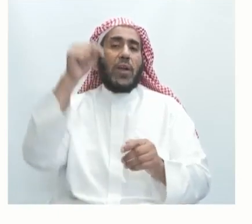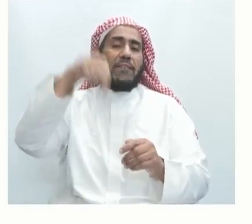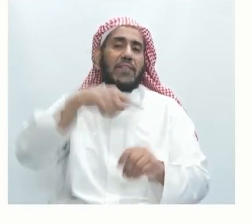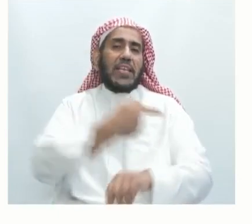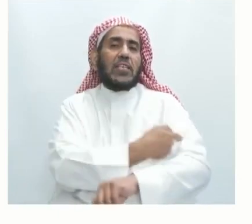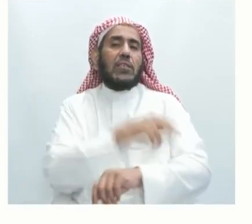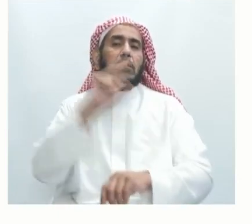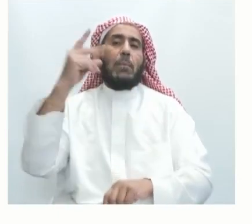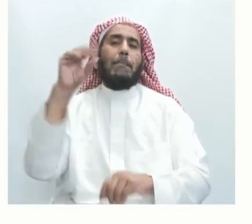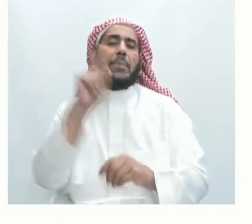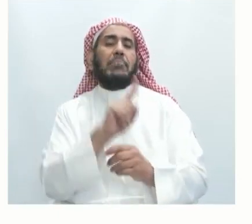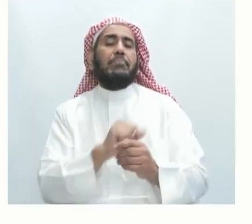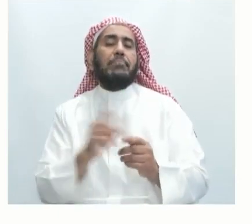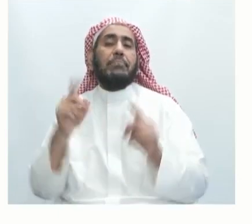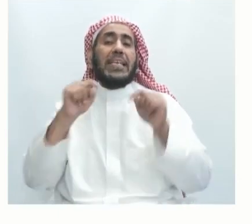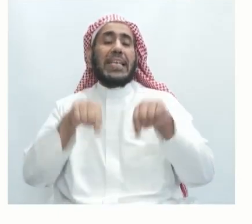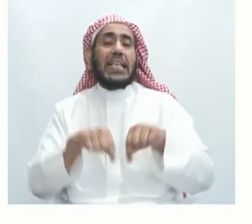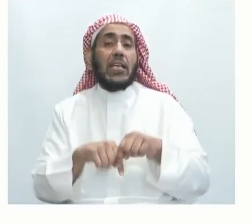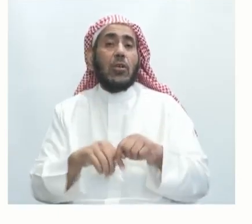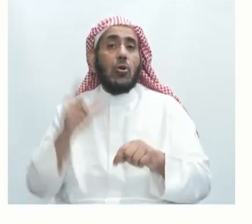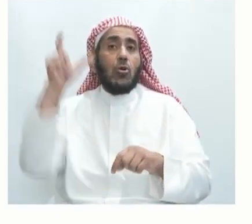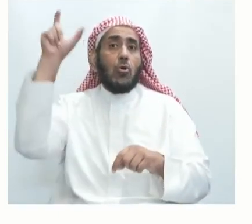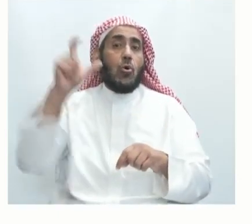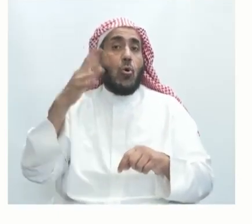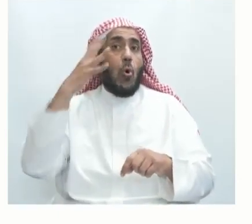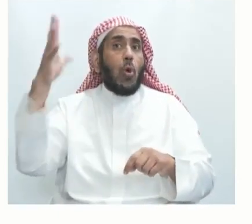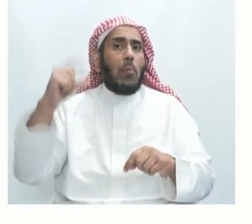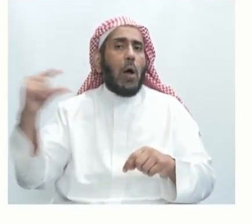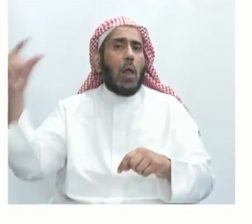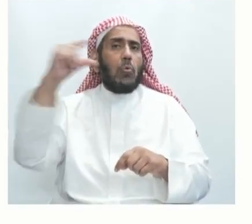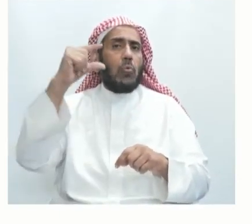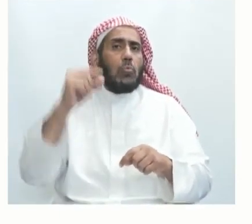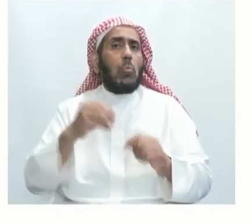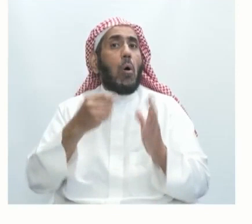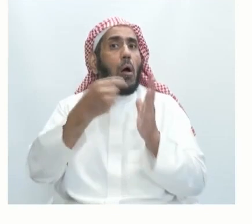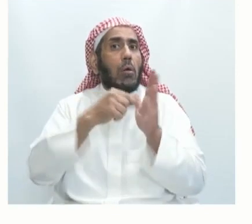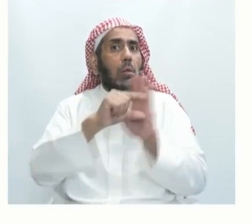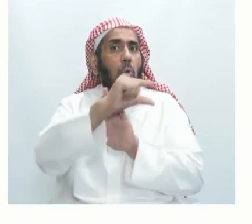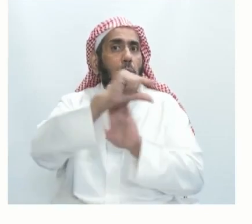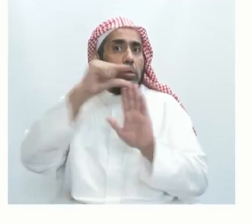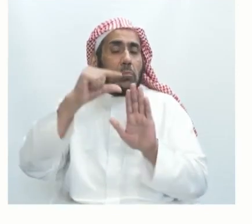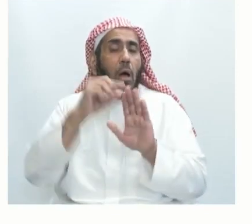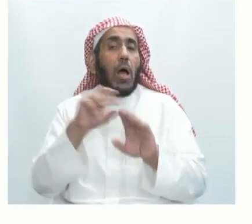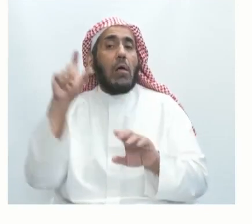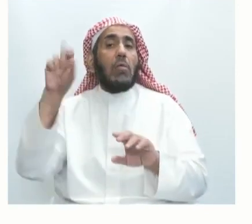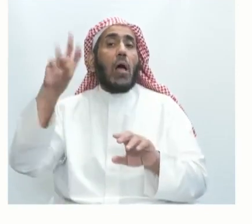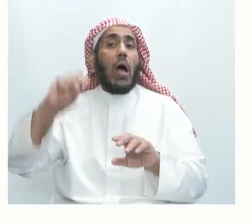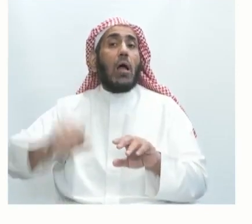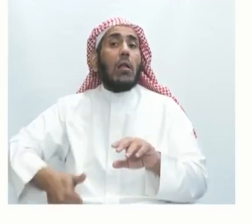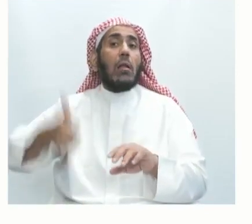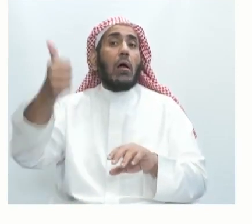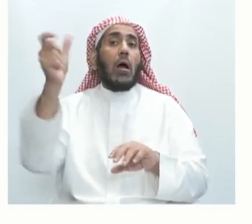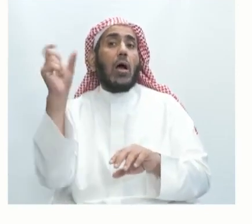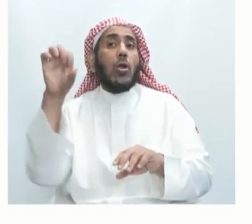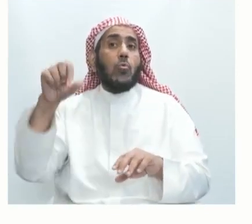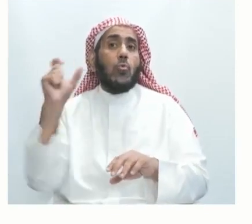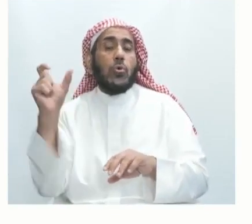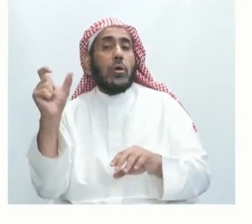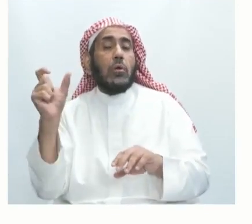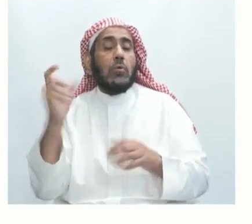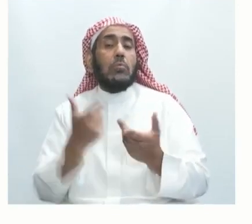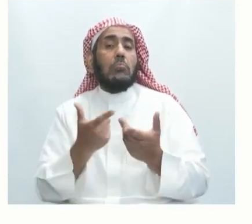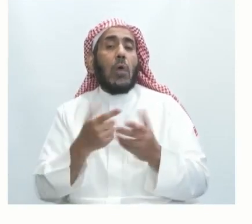القانون في الطب فاذا علماء المسلمين قد اطلقوا هذا الاطلاق وهو بما يسمى